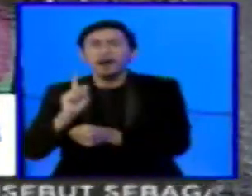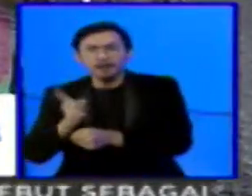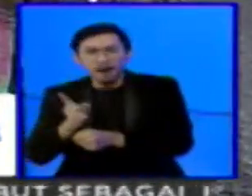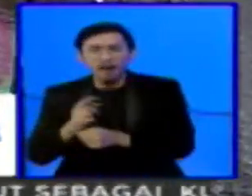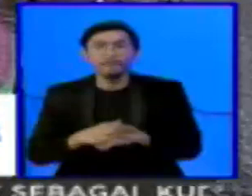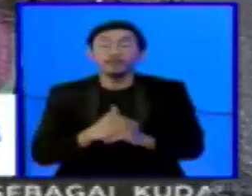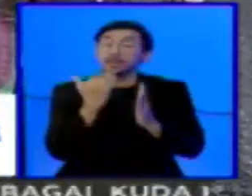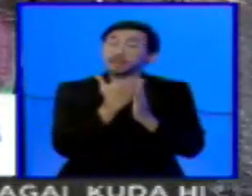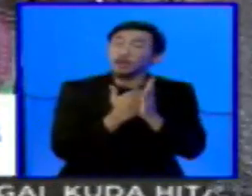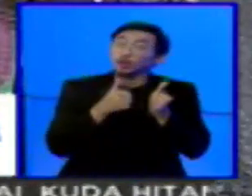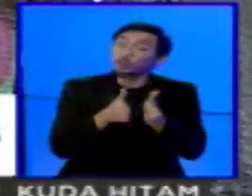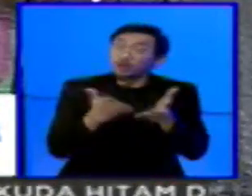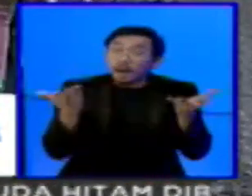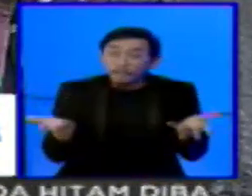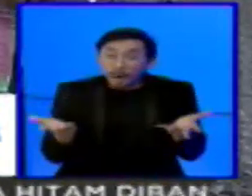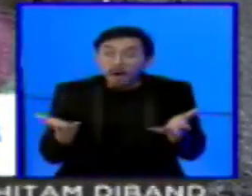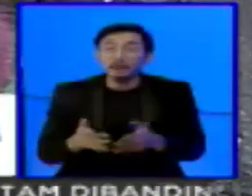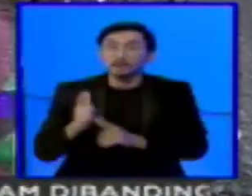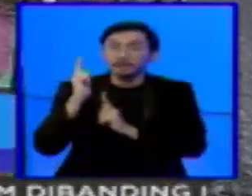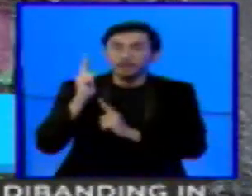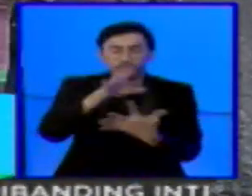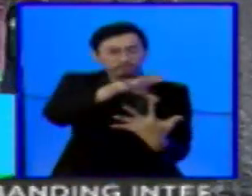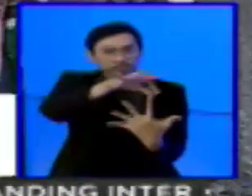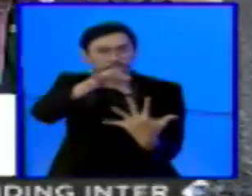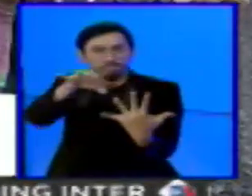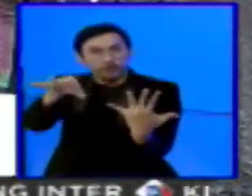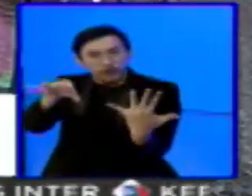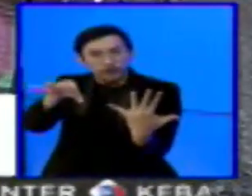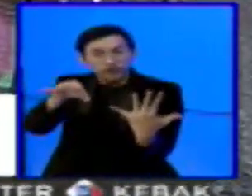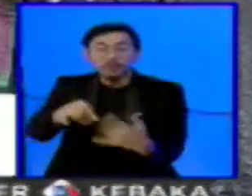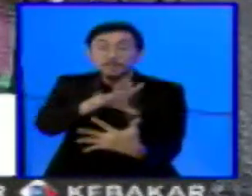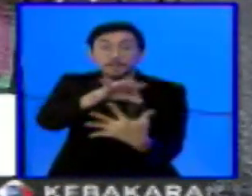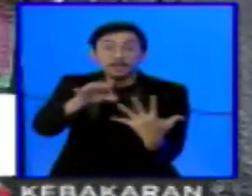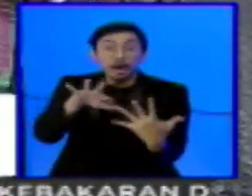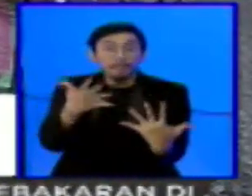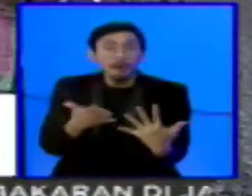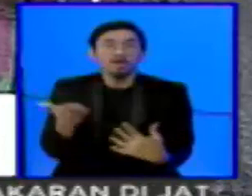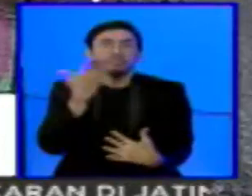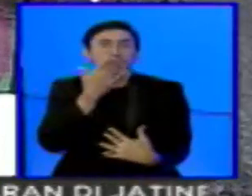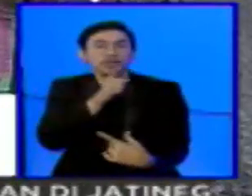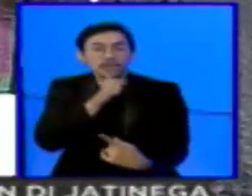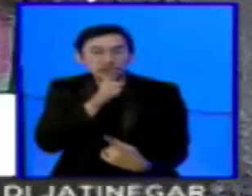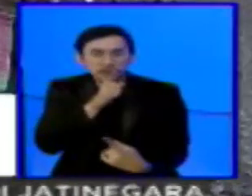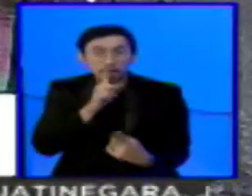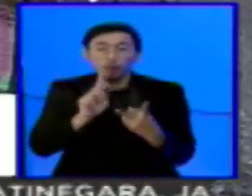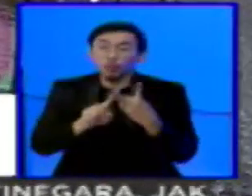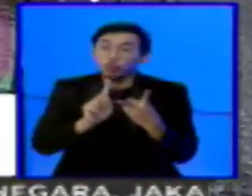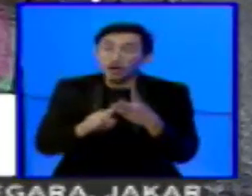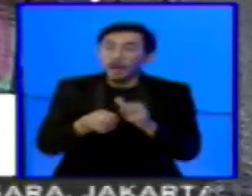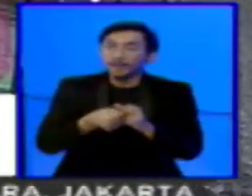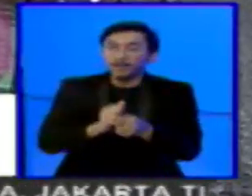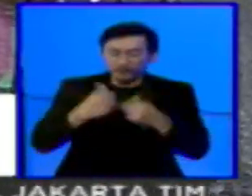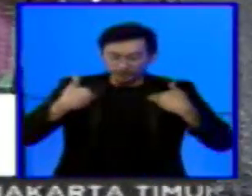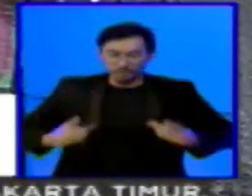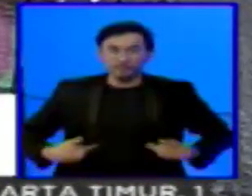akan melaksanakan seleksi. Seleksi itu terdiri dari seleksi bahasa Inggris, kemudian seleksi jasmani. Itu ada